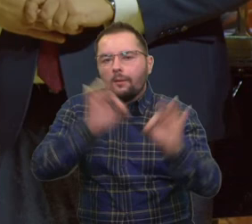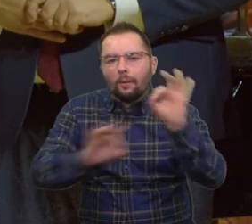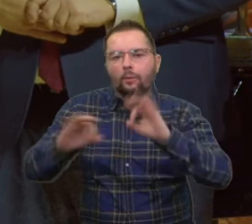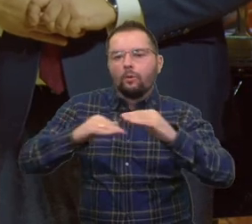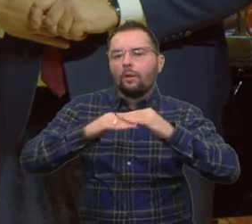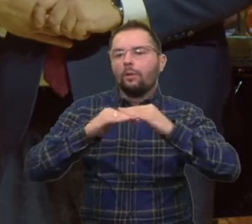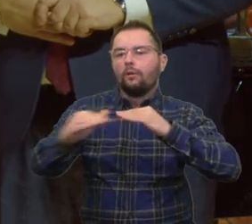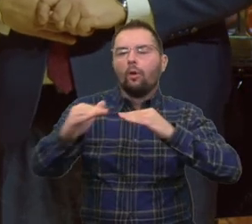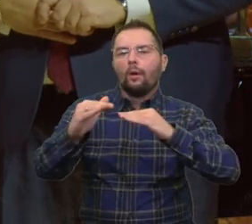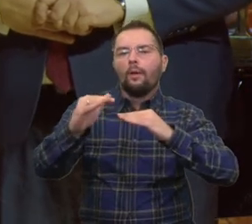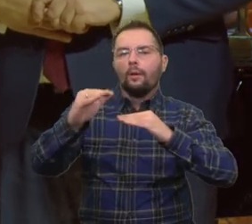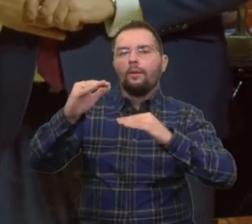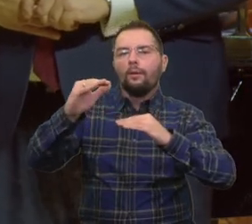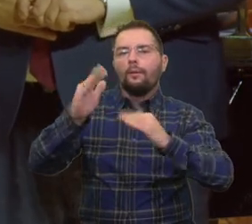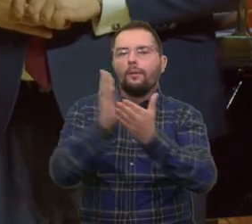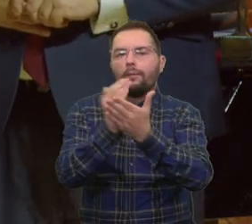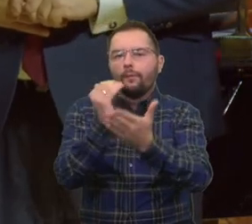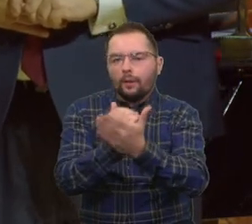wojewódzka